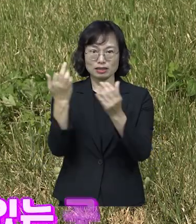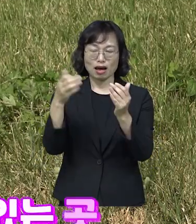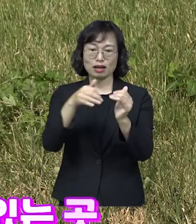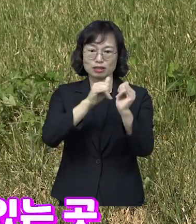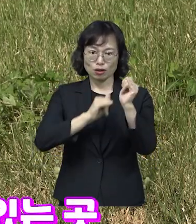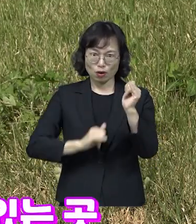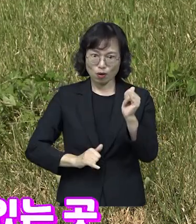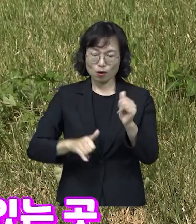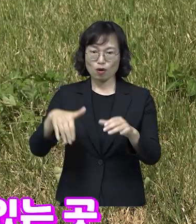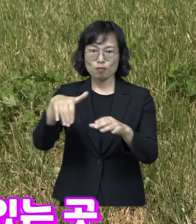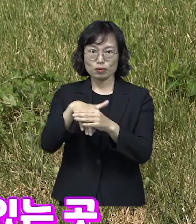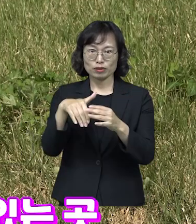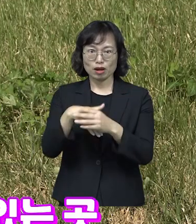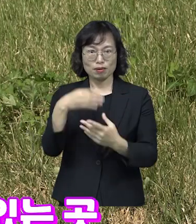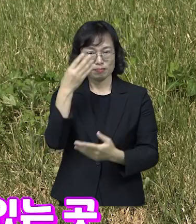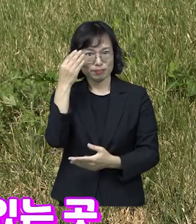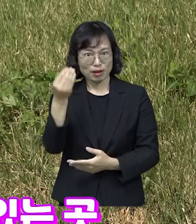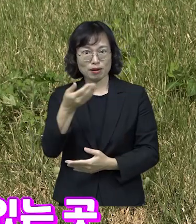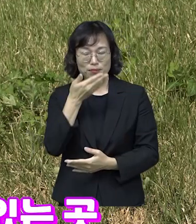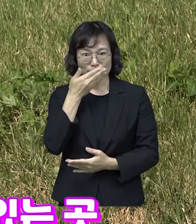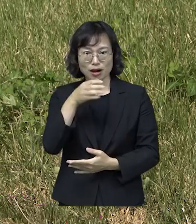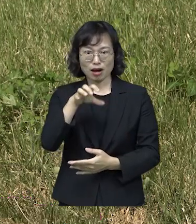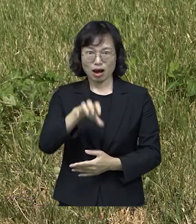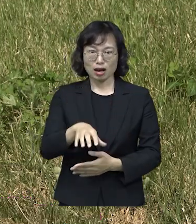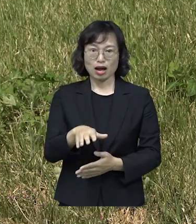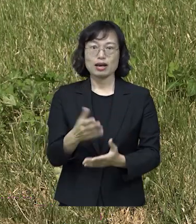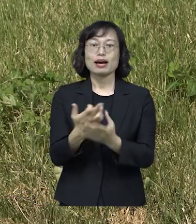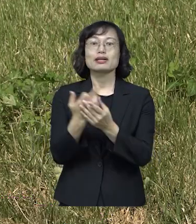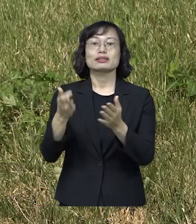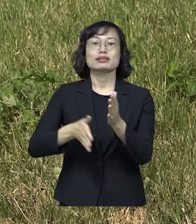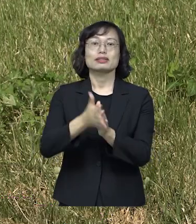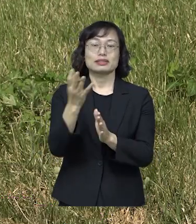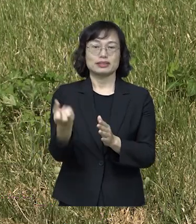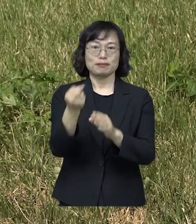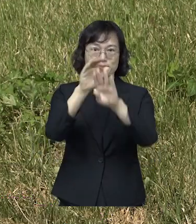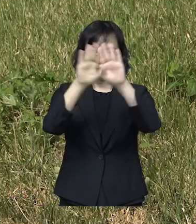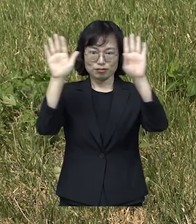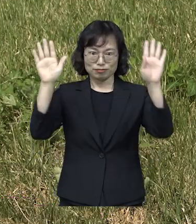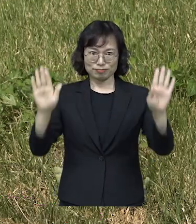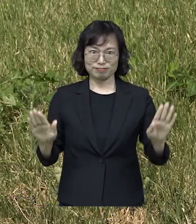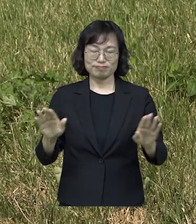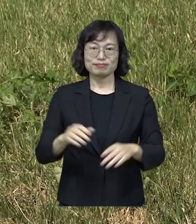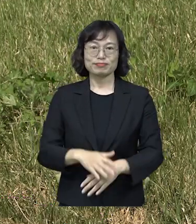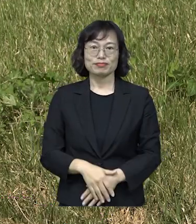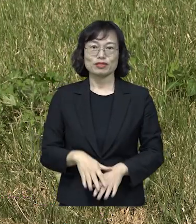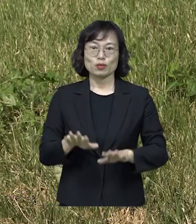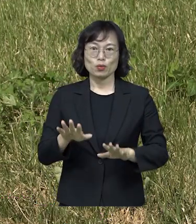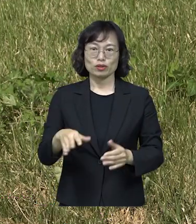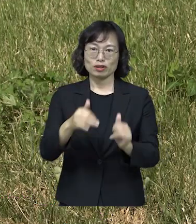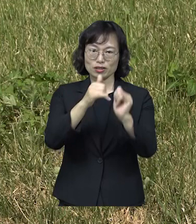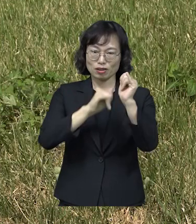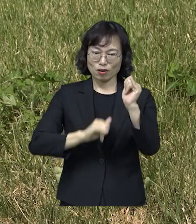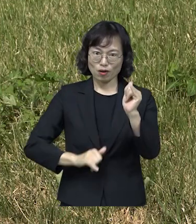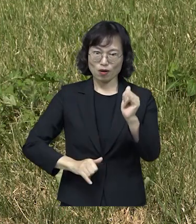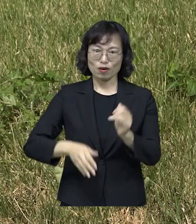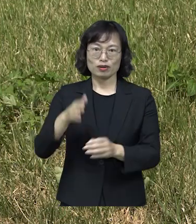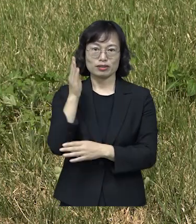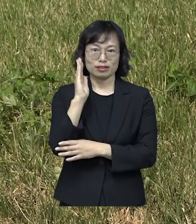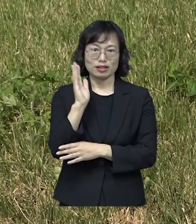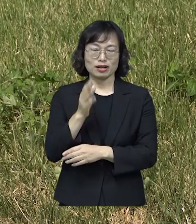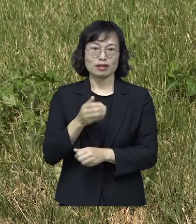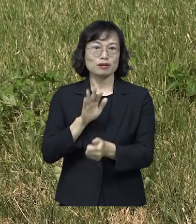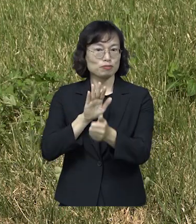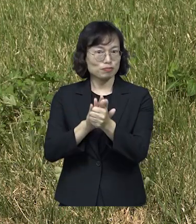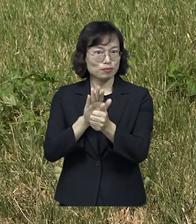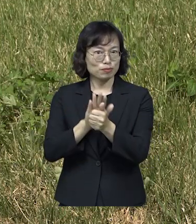양산의 역사와 문화를 한눈에 볼 수 있는 양산 시립박물관입니다. 오늘은 제가 역사의